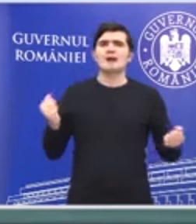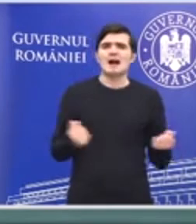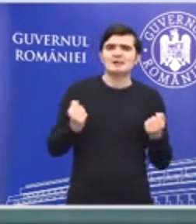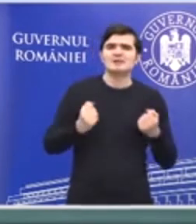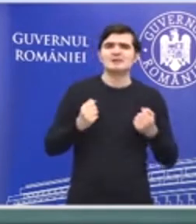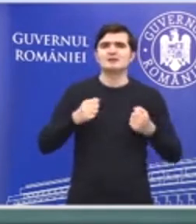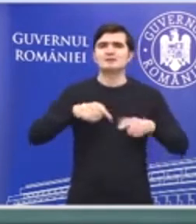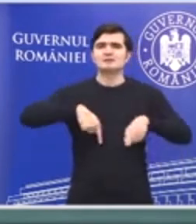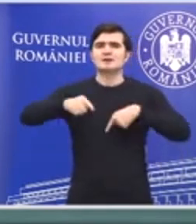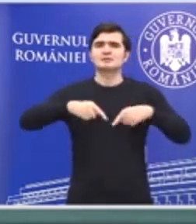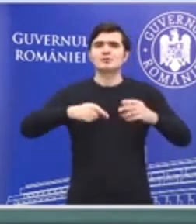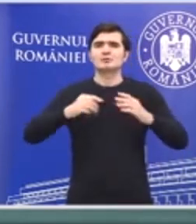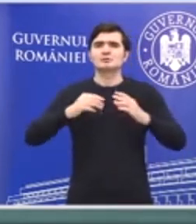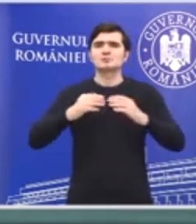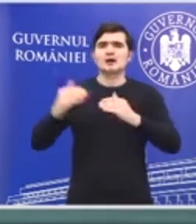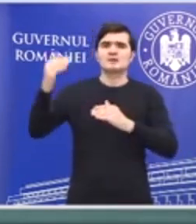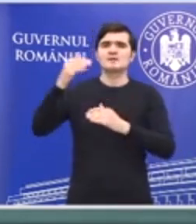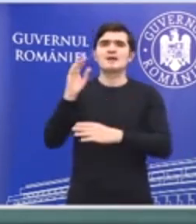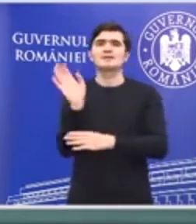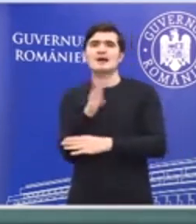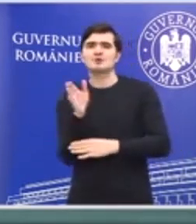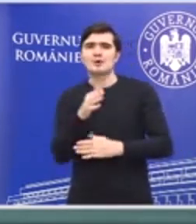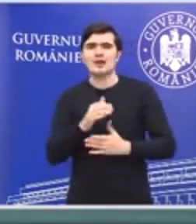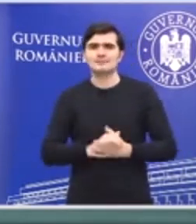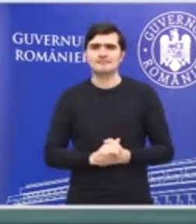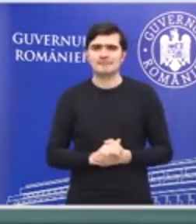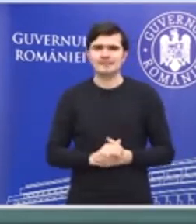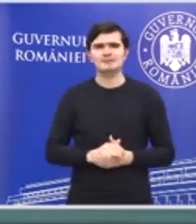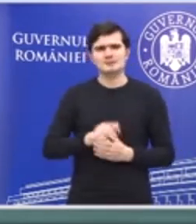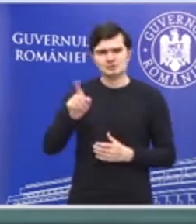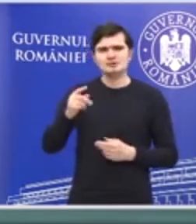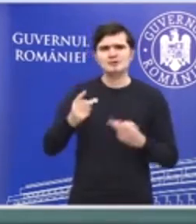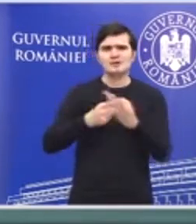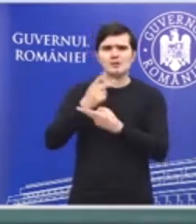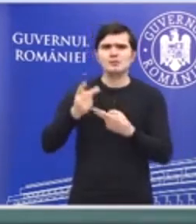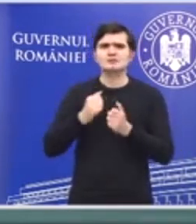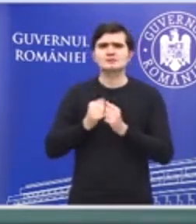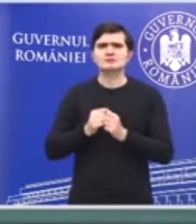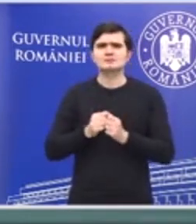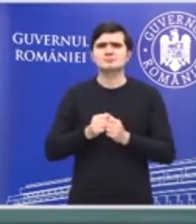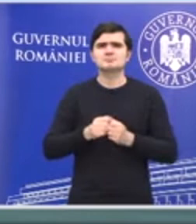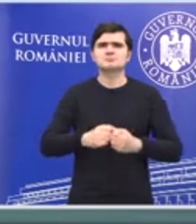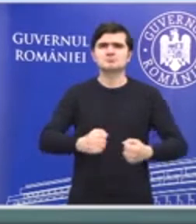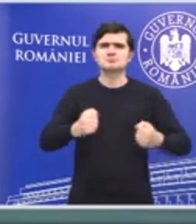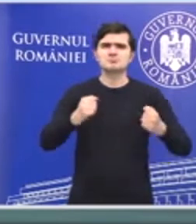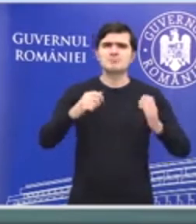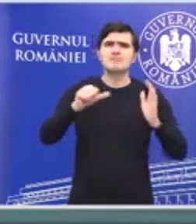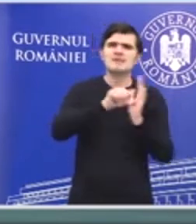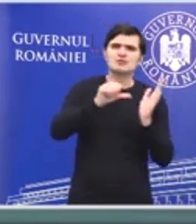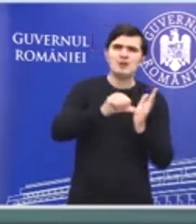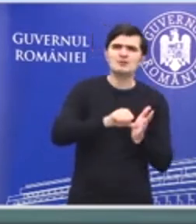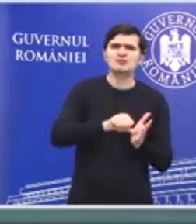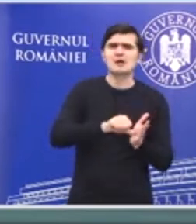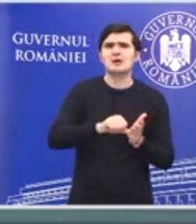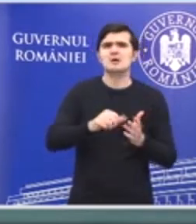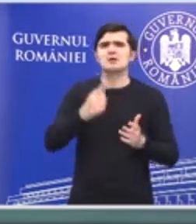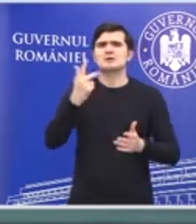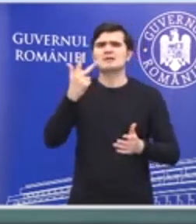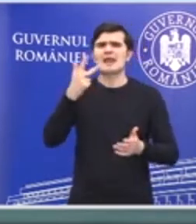transport la nivel național, care au folosit forțe și mijloace angrenate, un număr